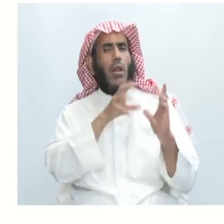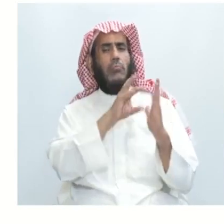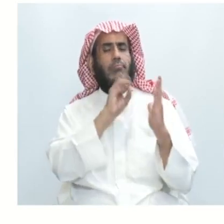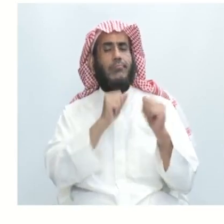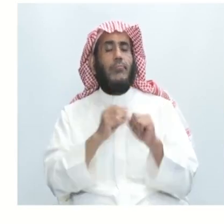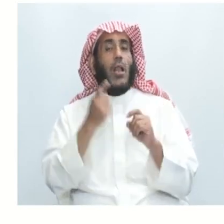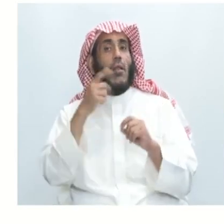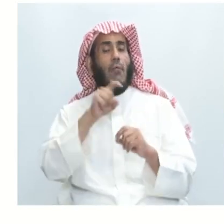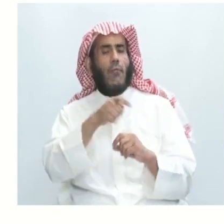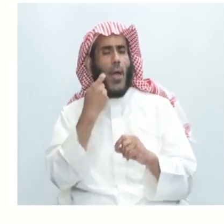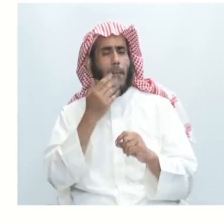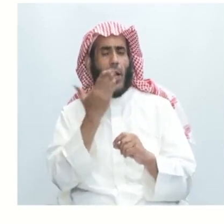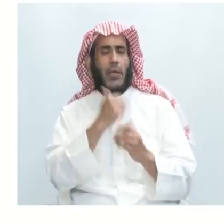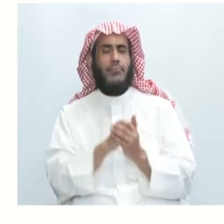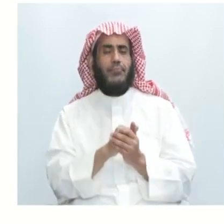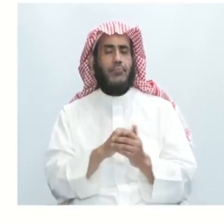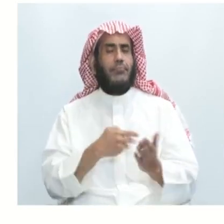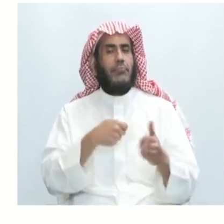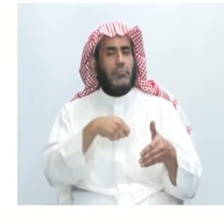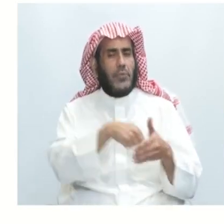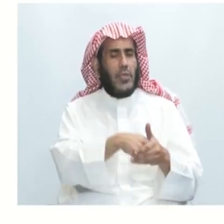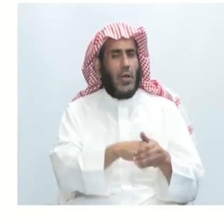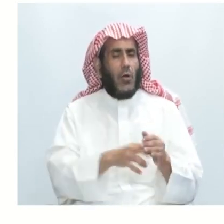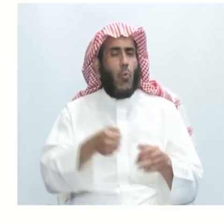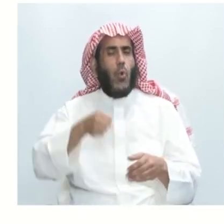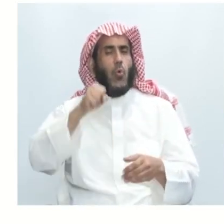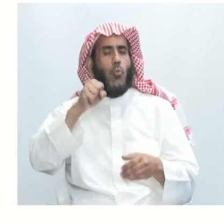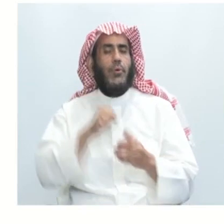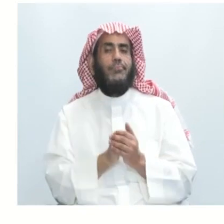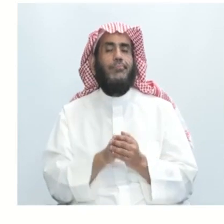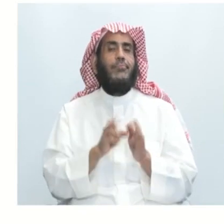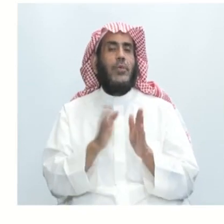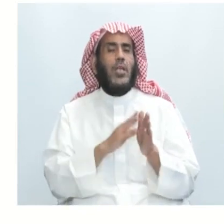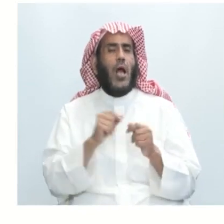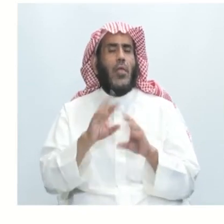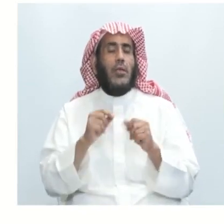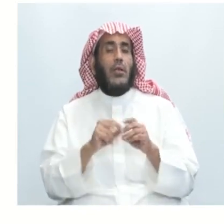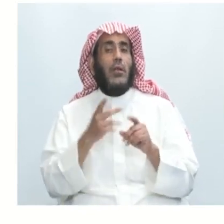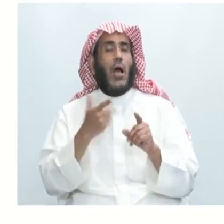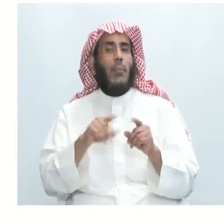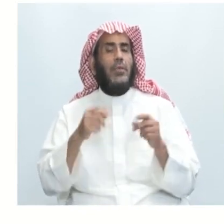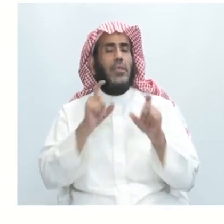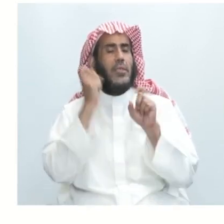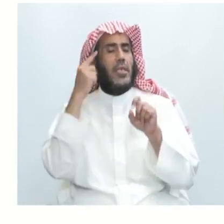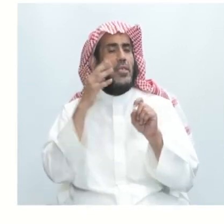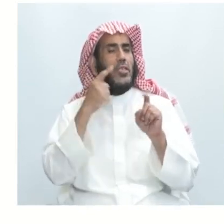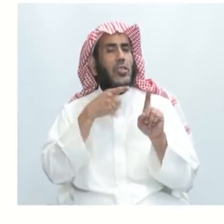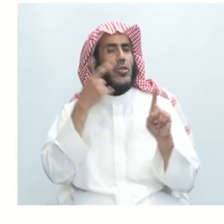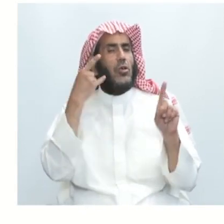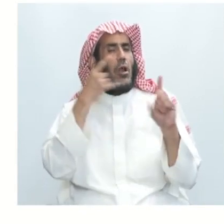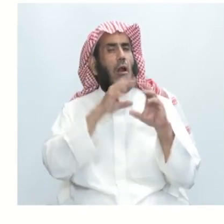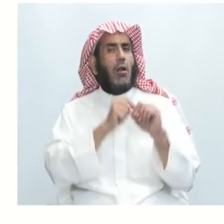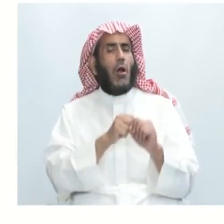الفهم القرائي الصدقه والكوب الصدقه والكوب هذا ايضا هو رابط الدخول مشاهده